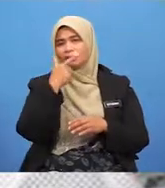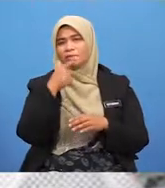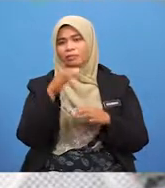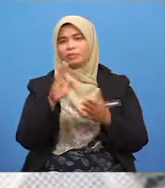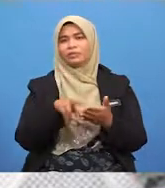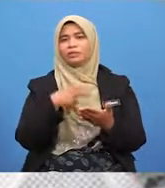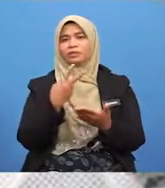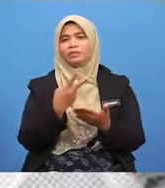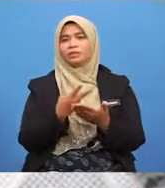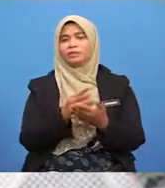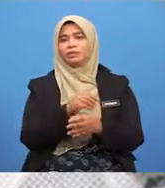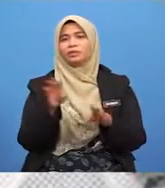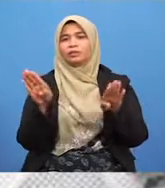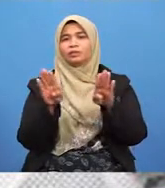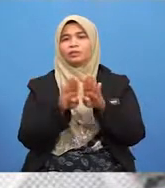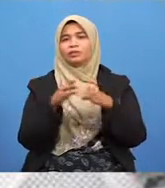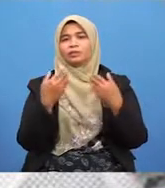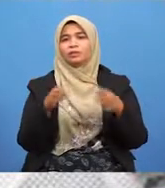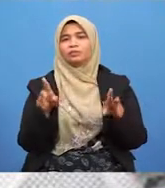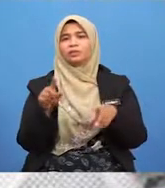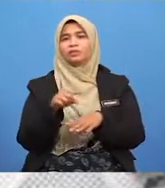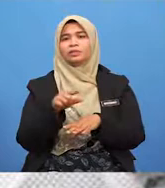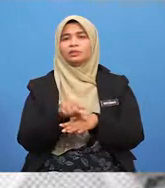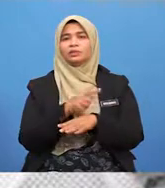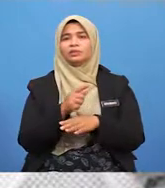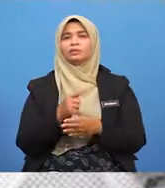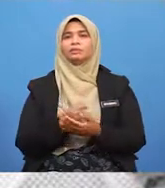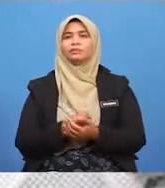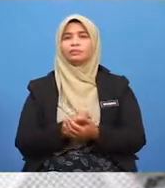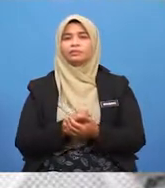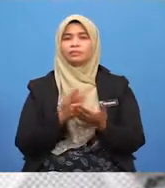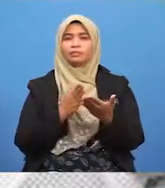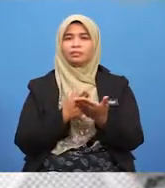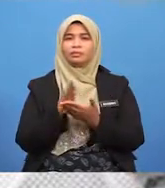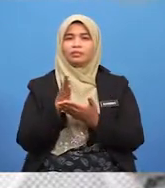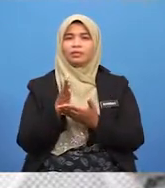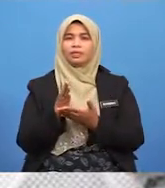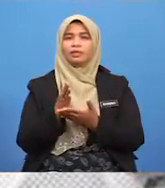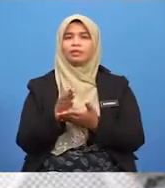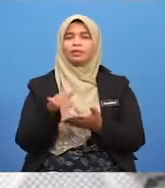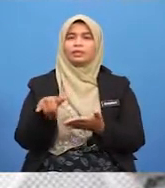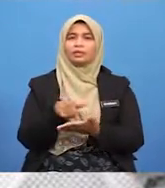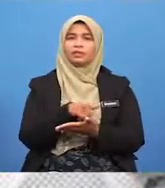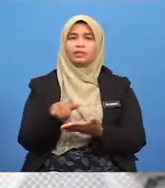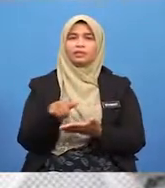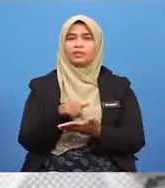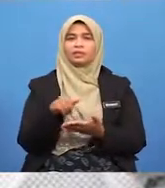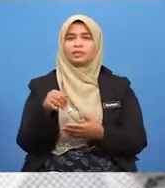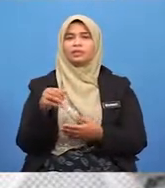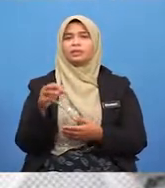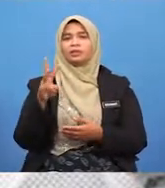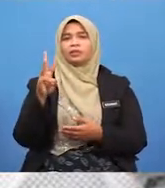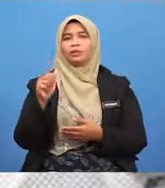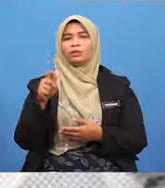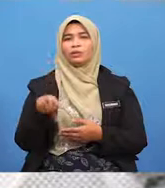tutup selepas digunakan seterusnya ilah setrika uap perlu